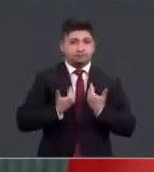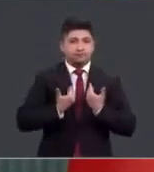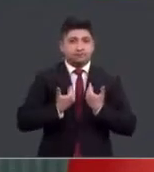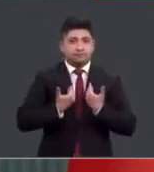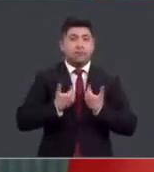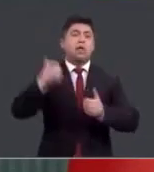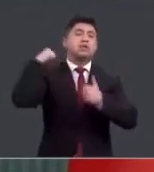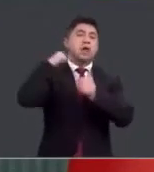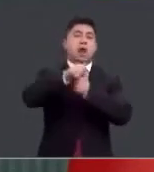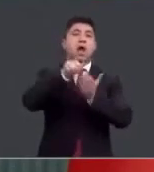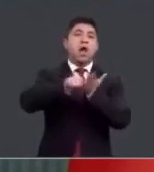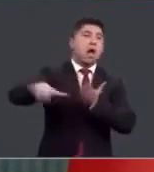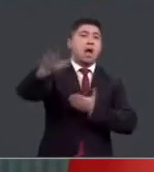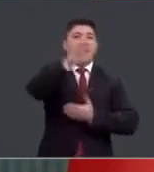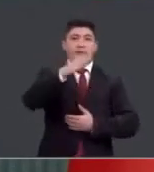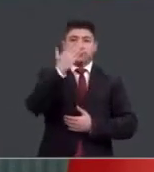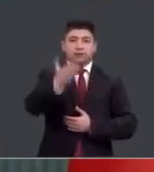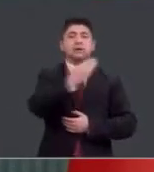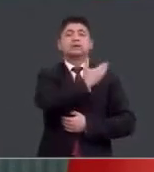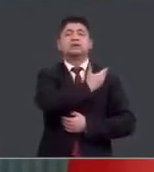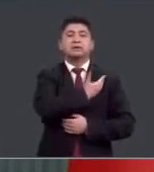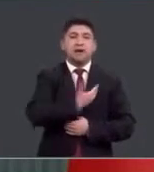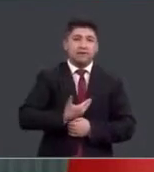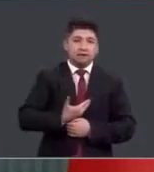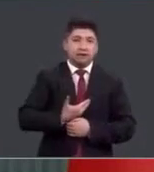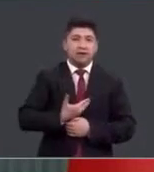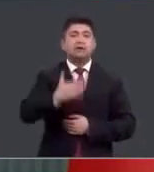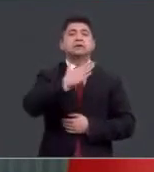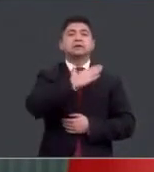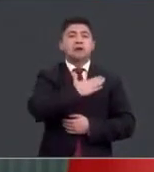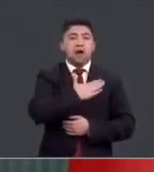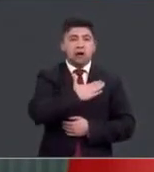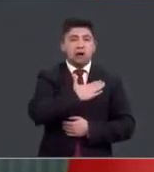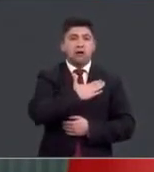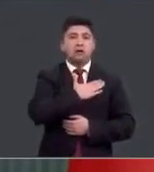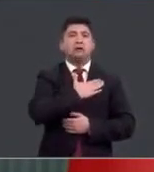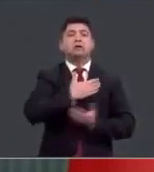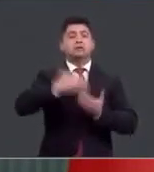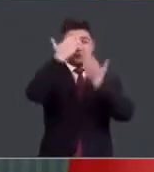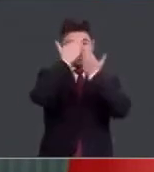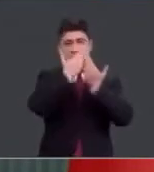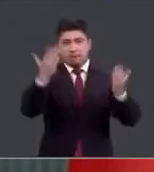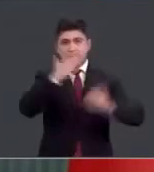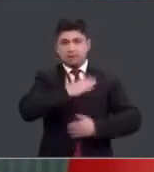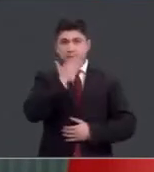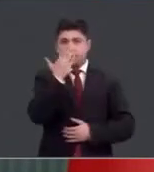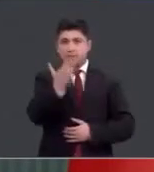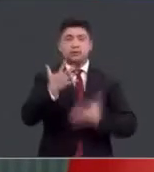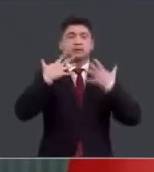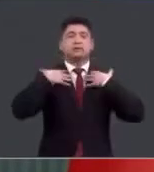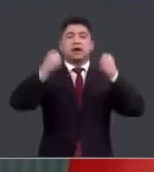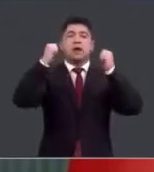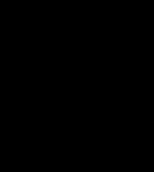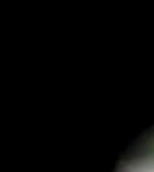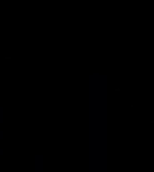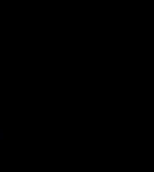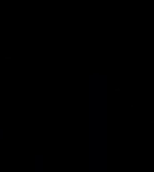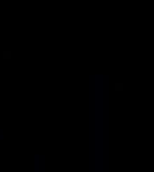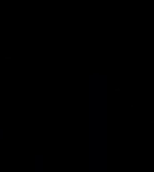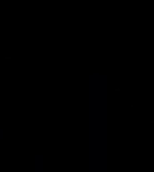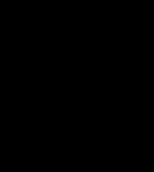bir kez daha hepinizi sevgiyle saygıyla selamlıyorum kalın